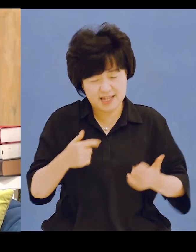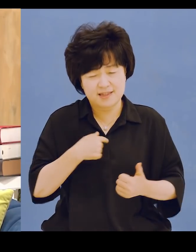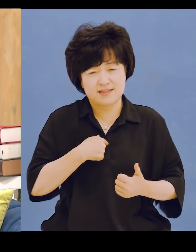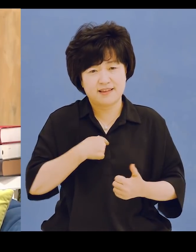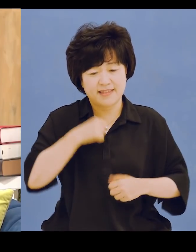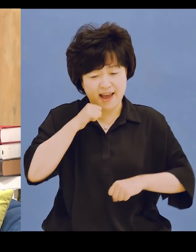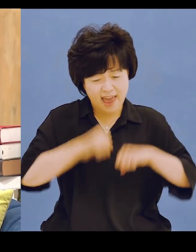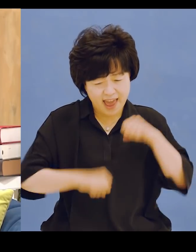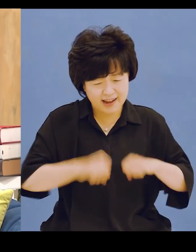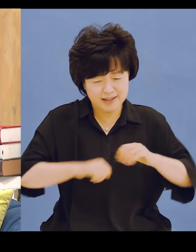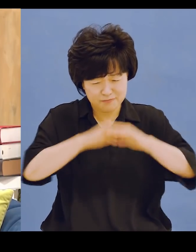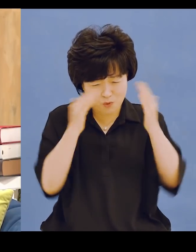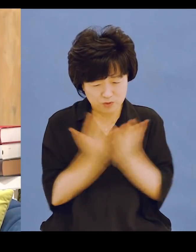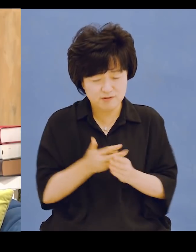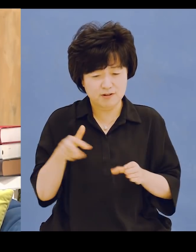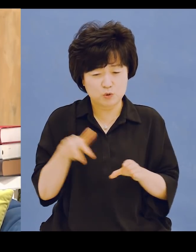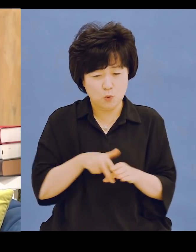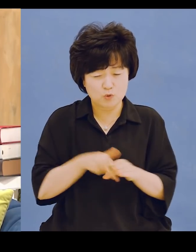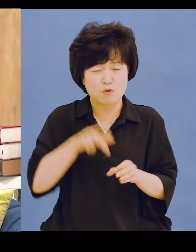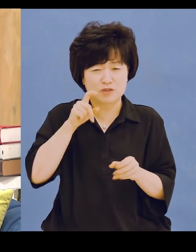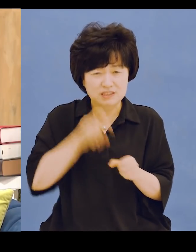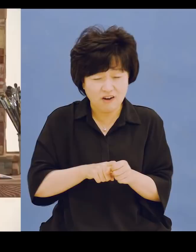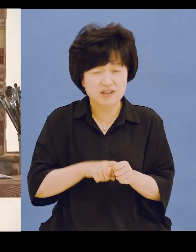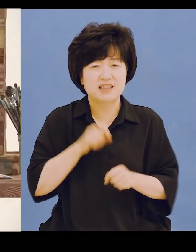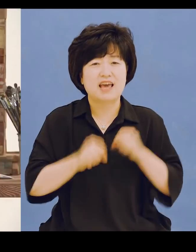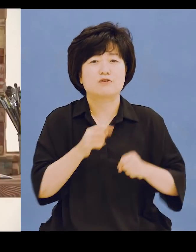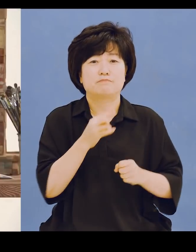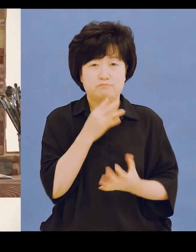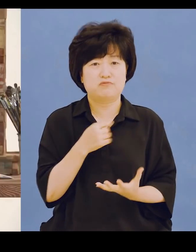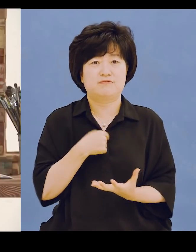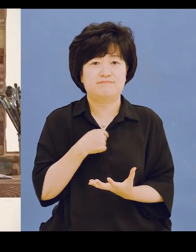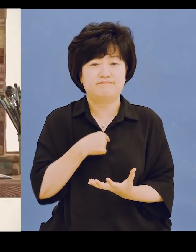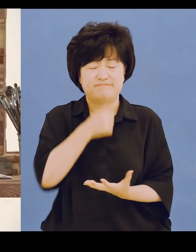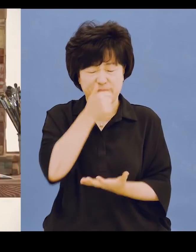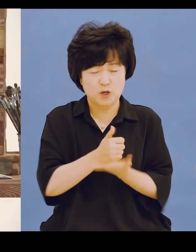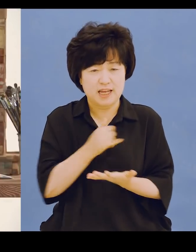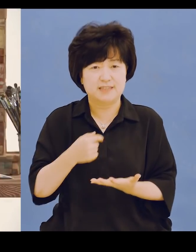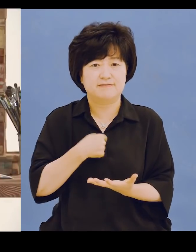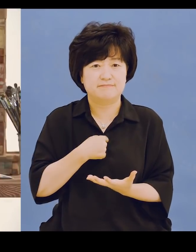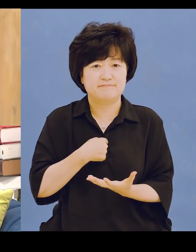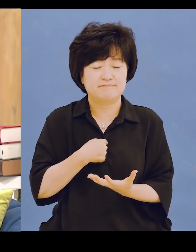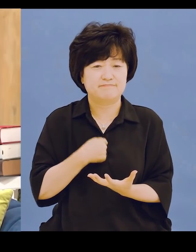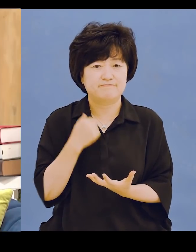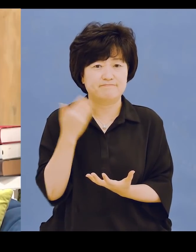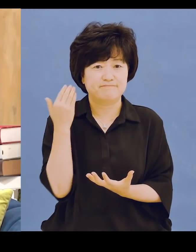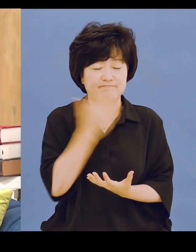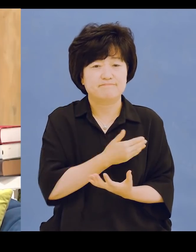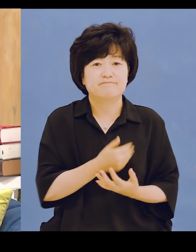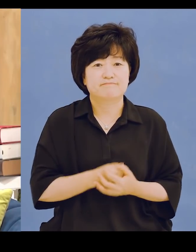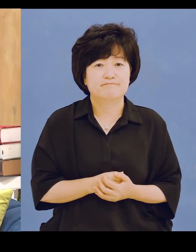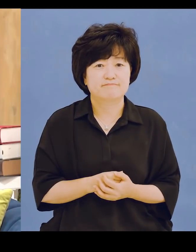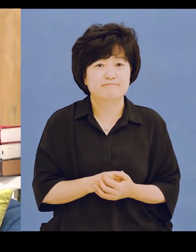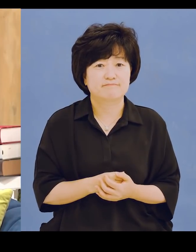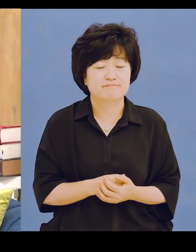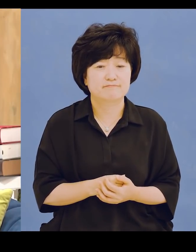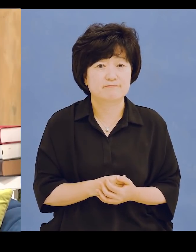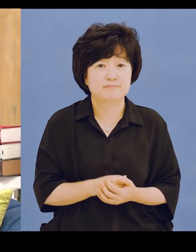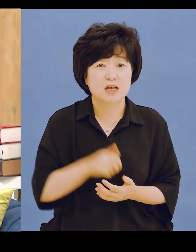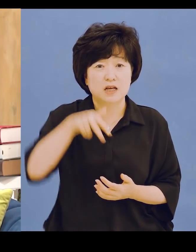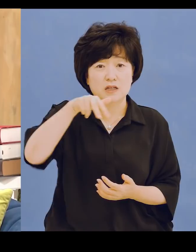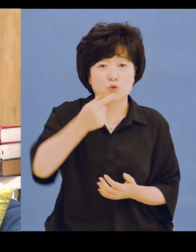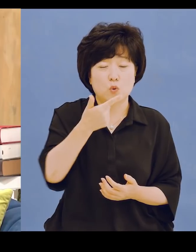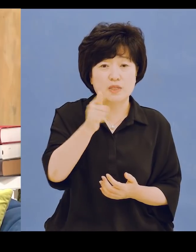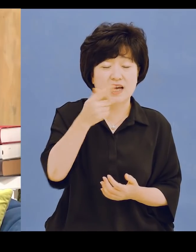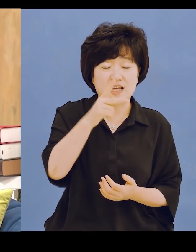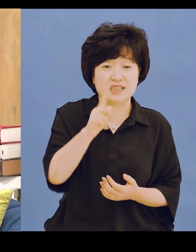행위는 전부 종교적인 행위밖에는 할 줄 아는 것이 없어요. 예, 조나단 에드워드가 이런 얘기를